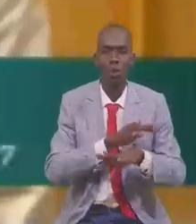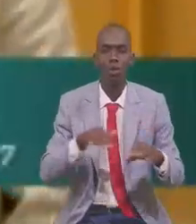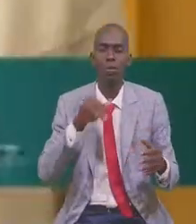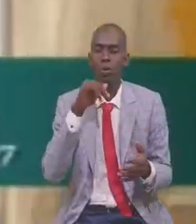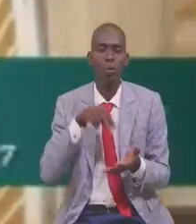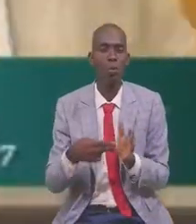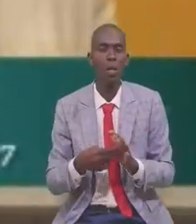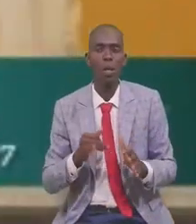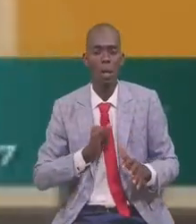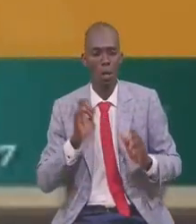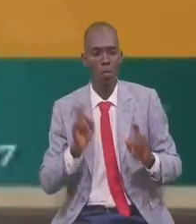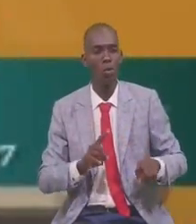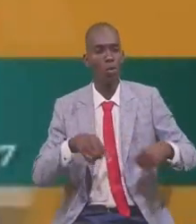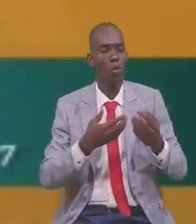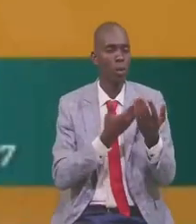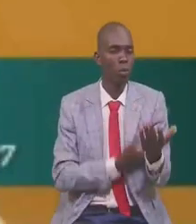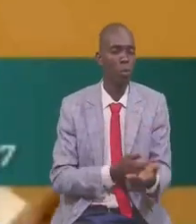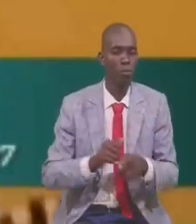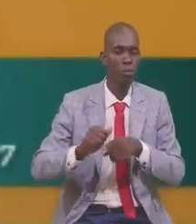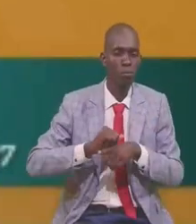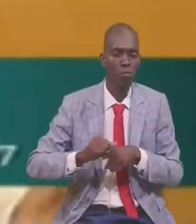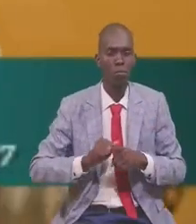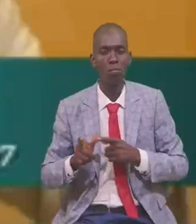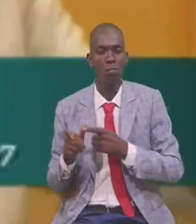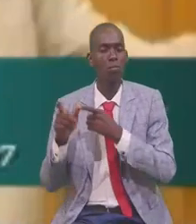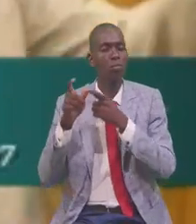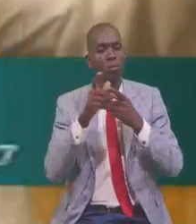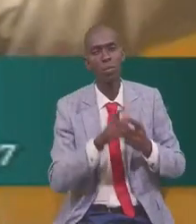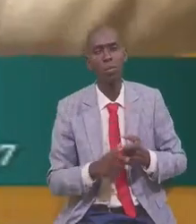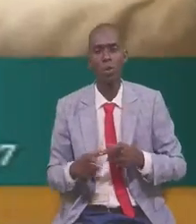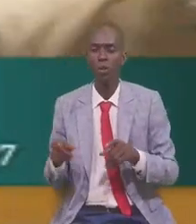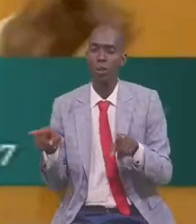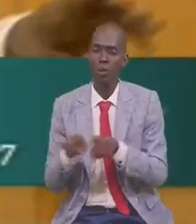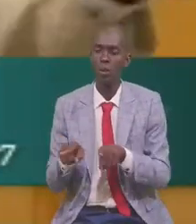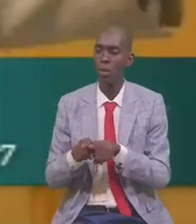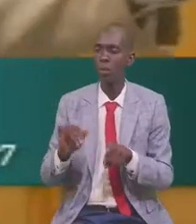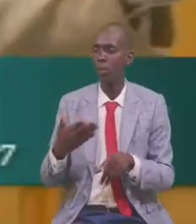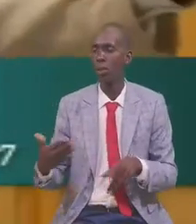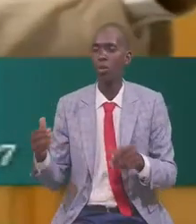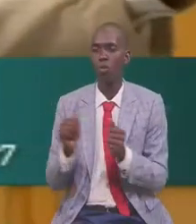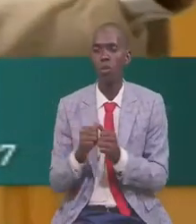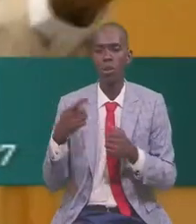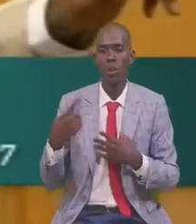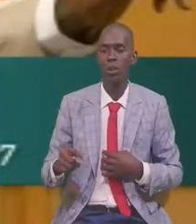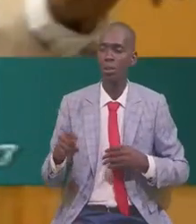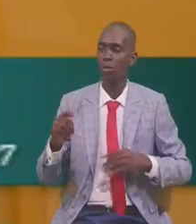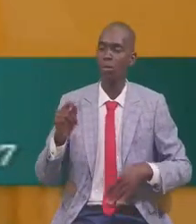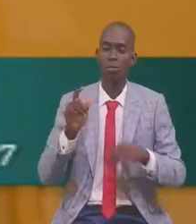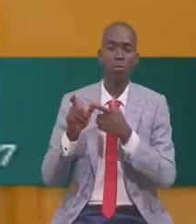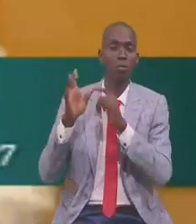chaque jour. Cela ne m'envoie pas pour aller faire la même chose aux Jeux olympiques. Comme ils sont fidèles dans ce qu'ils